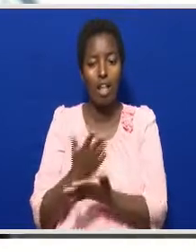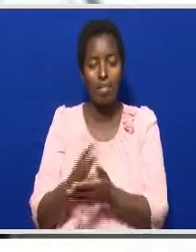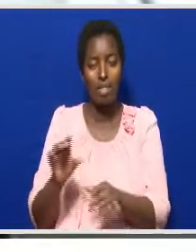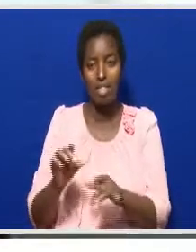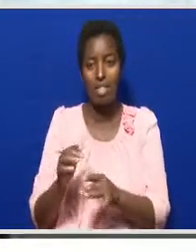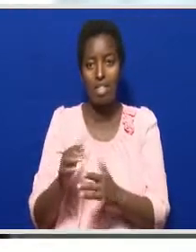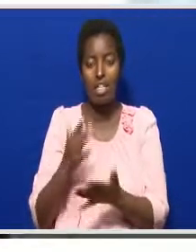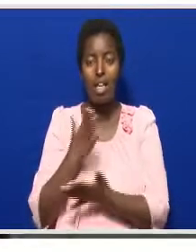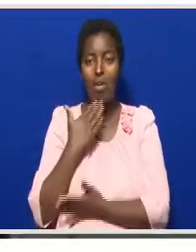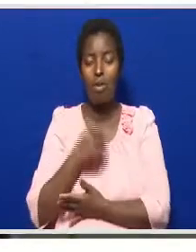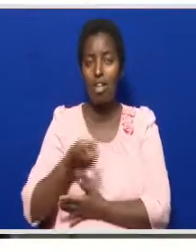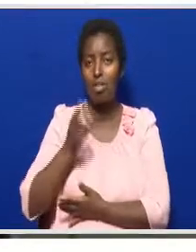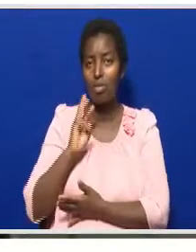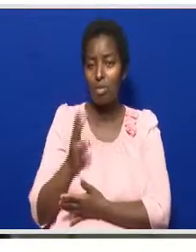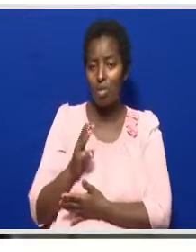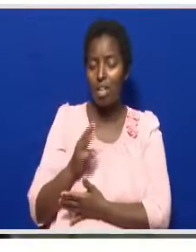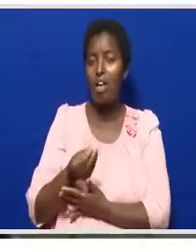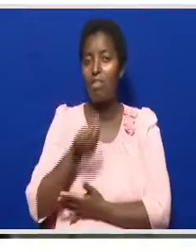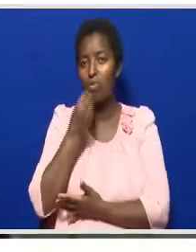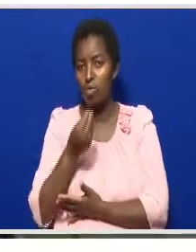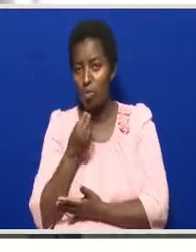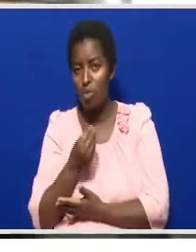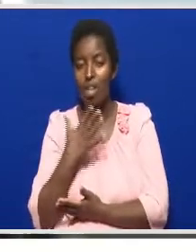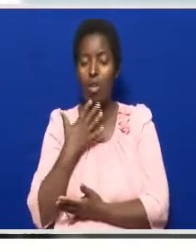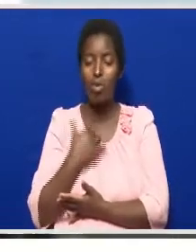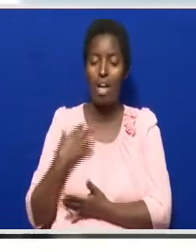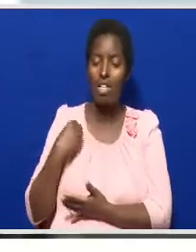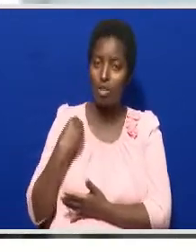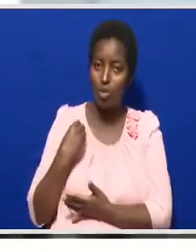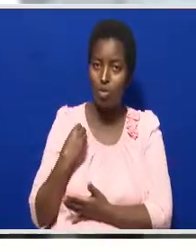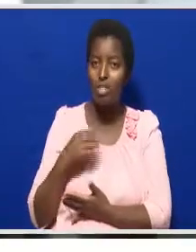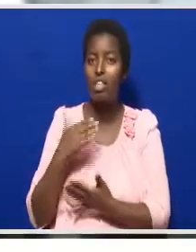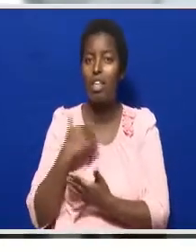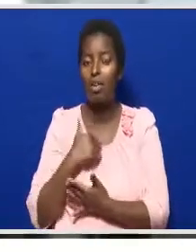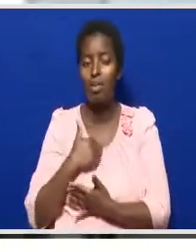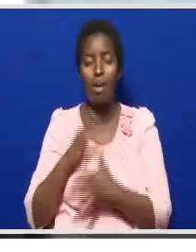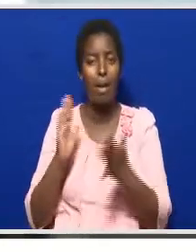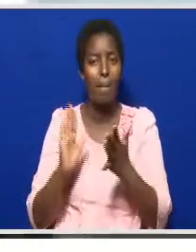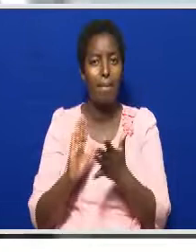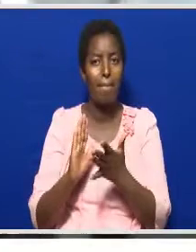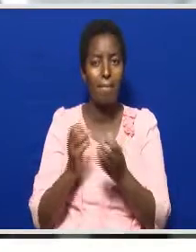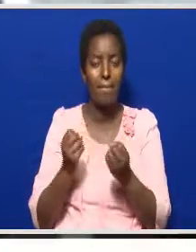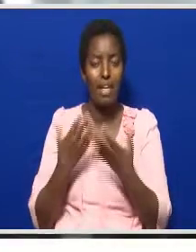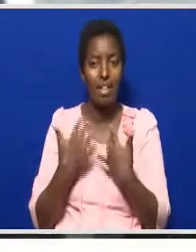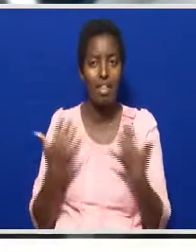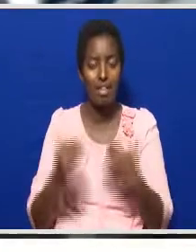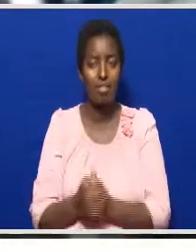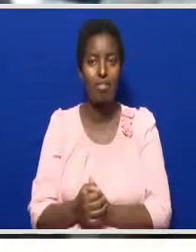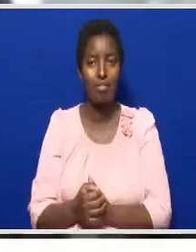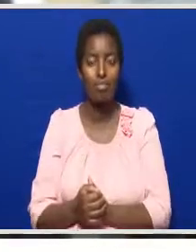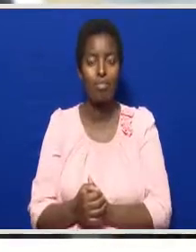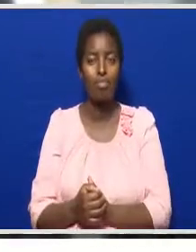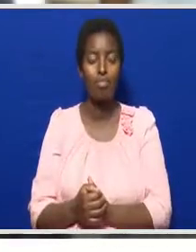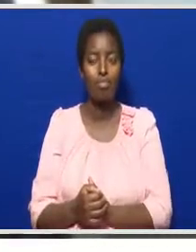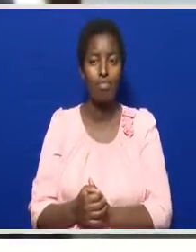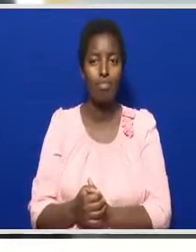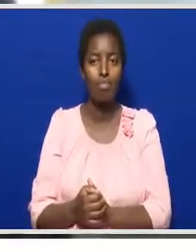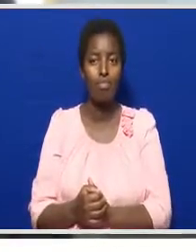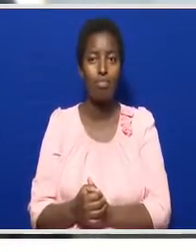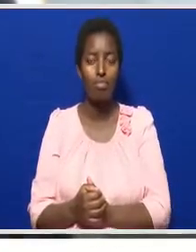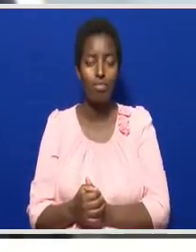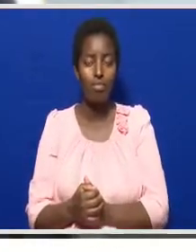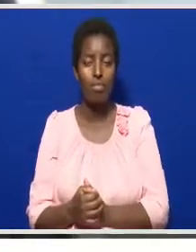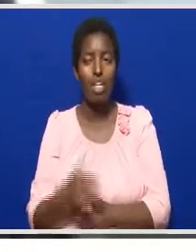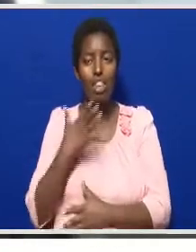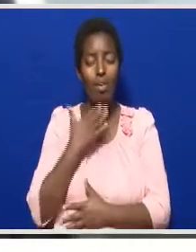wanataka maji, wanataka vyakula pia. Wanahitaji mahitaji ambao wanaweza wakasaidika, wanataka